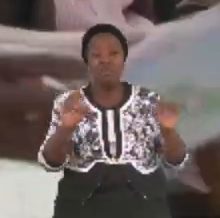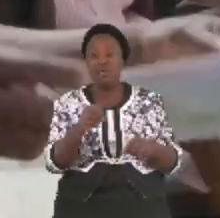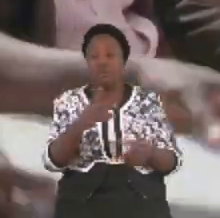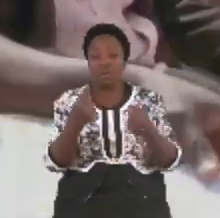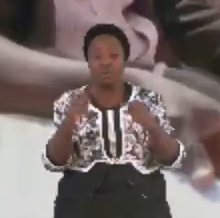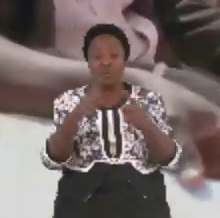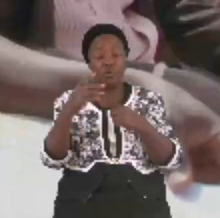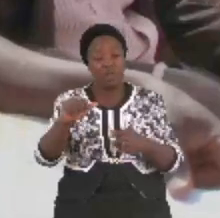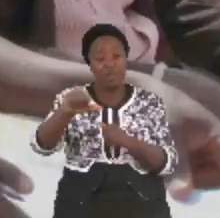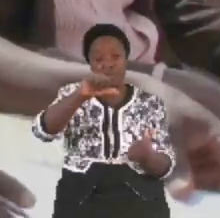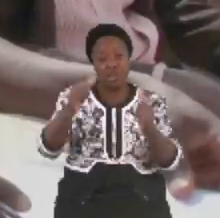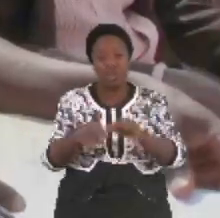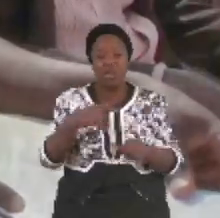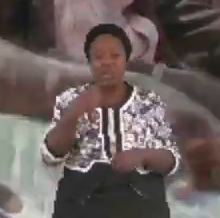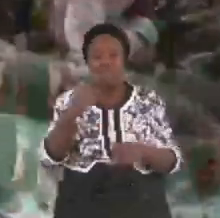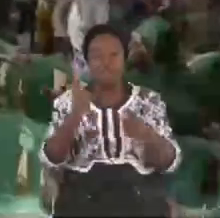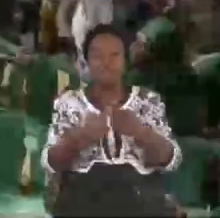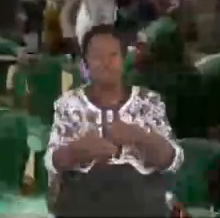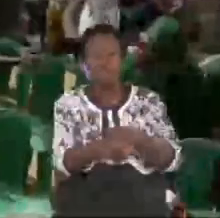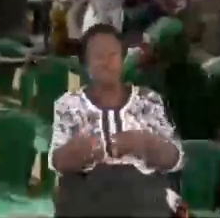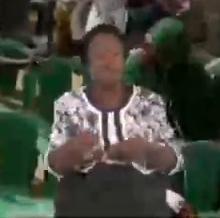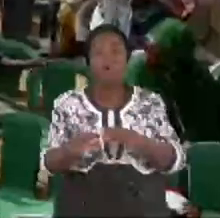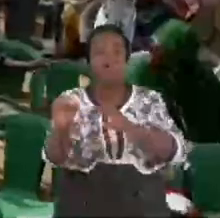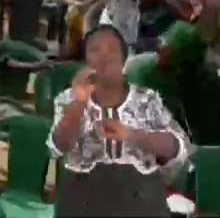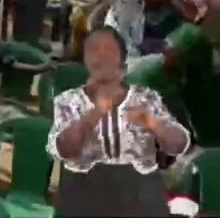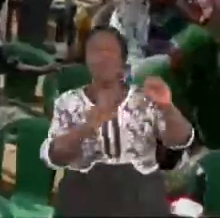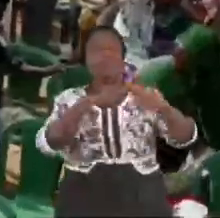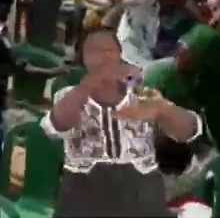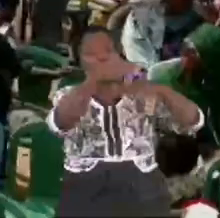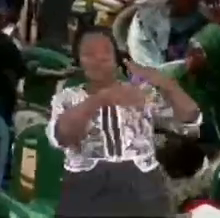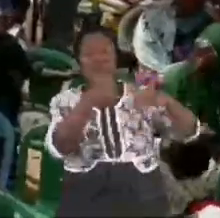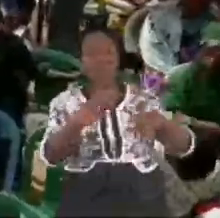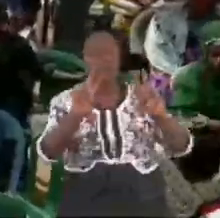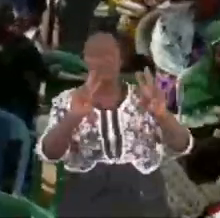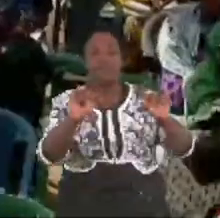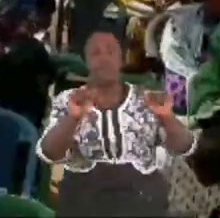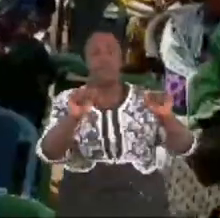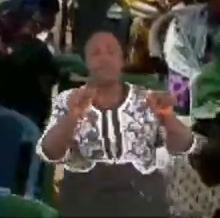beaucoup de pharisiens de Sadducéens leur dit, « Race de vipères !»